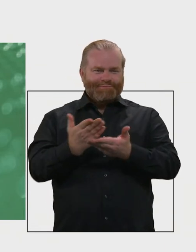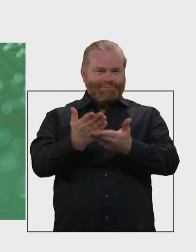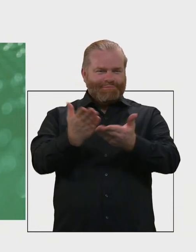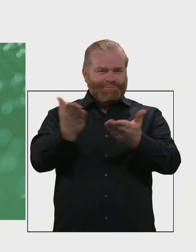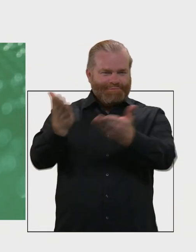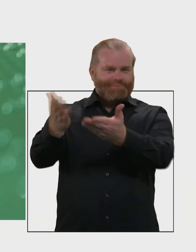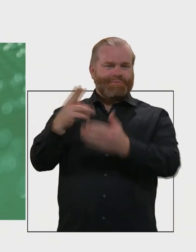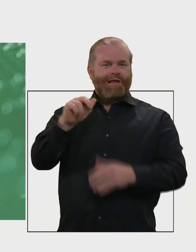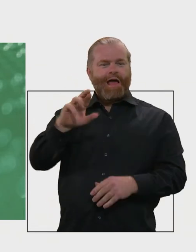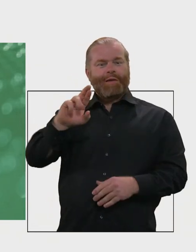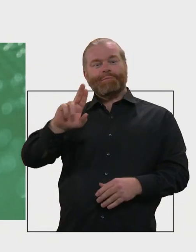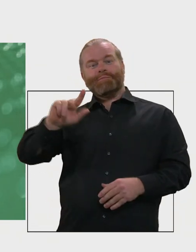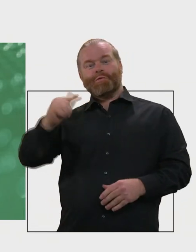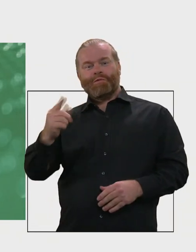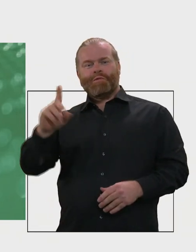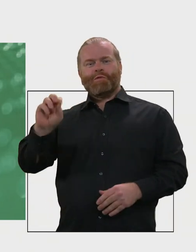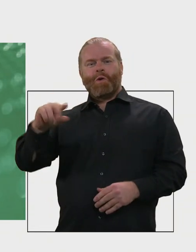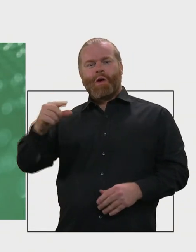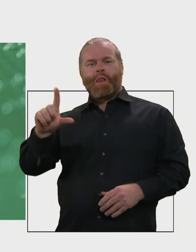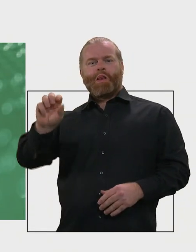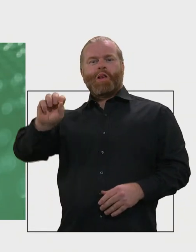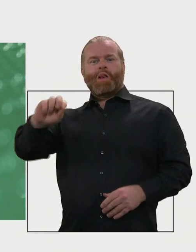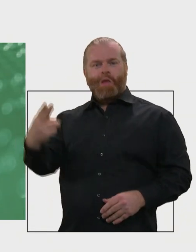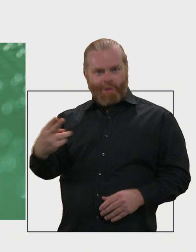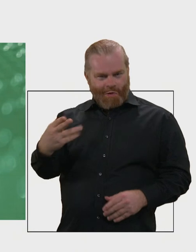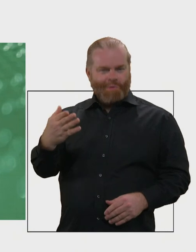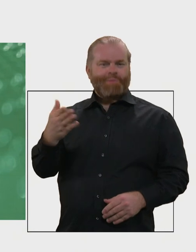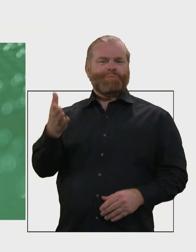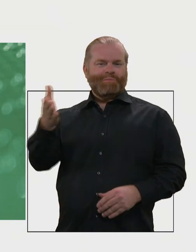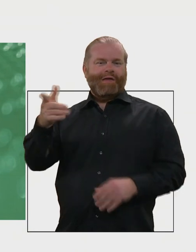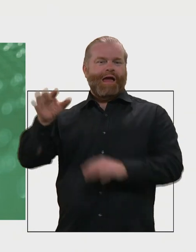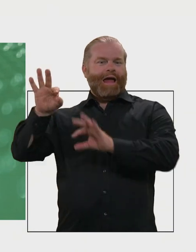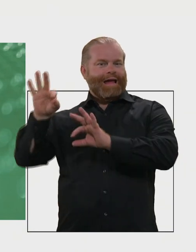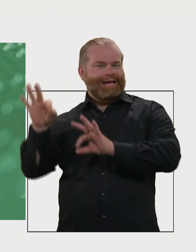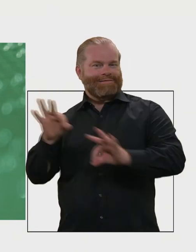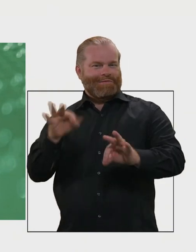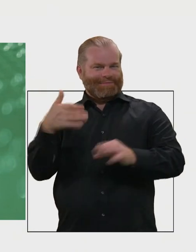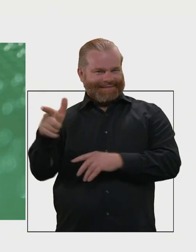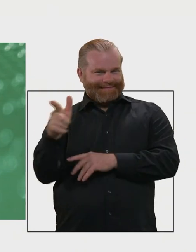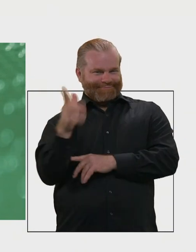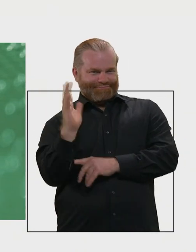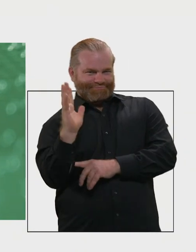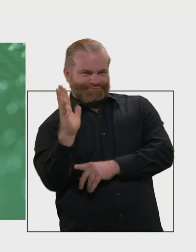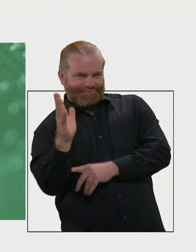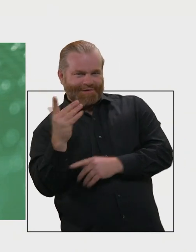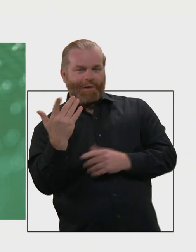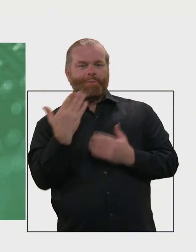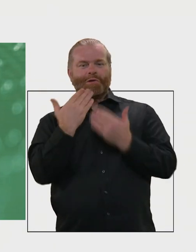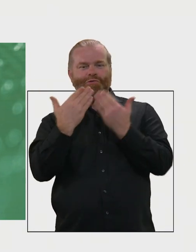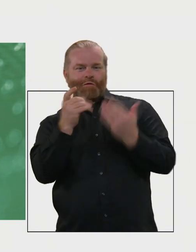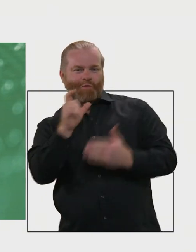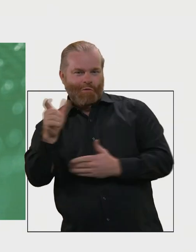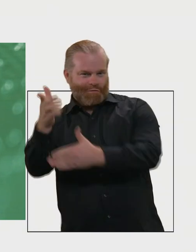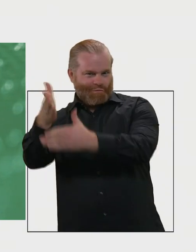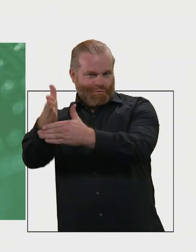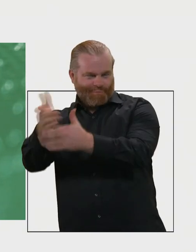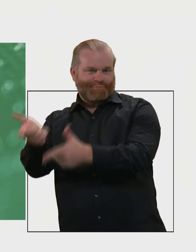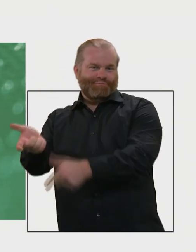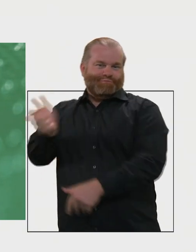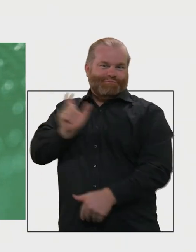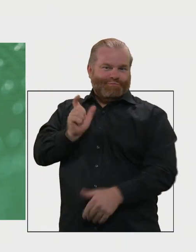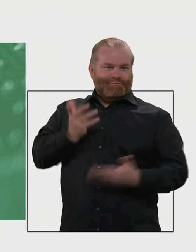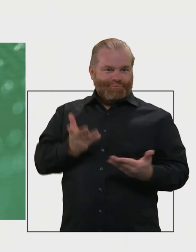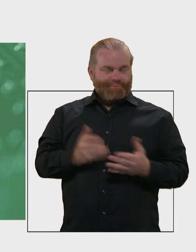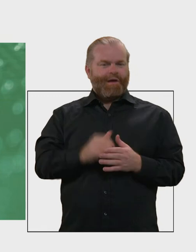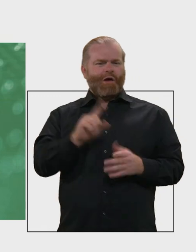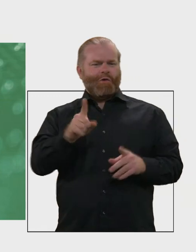mal, diese einführenden Begrüßungsworte, die wir eben gehört haben. Und natürlich auch an die Musik, beziehungsweise an die beiden Musiker. Ist